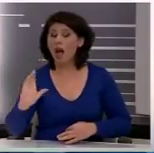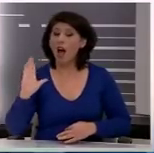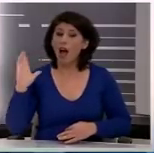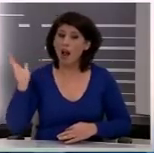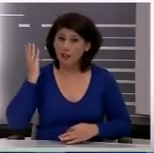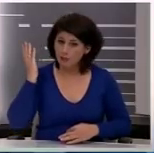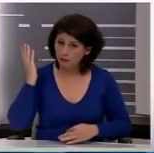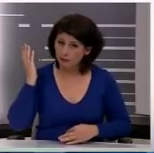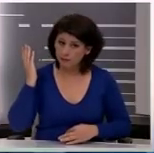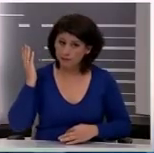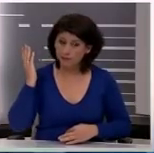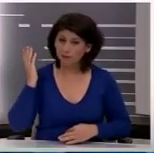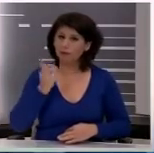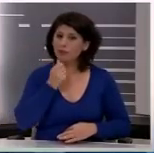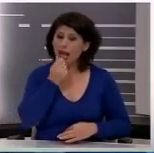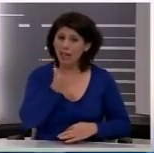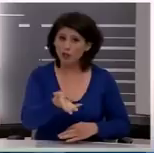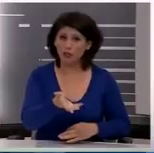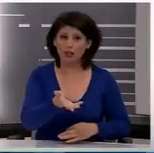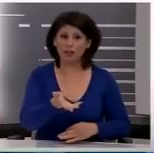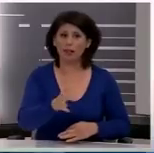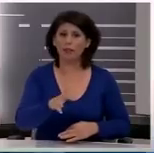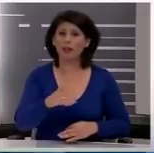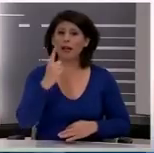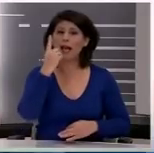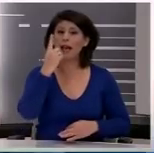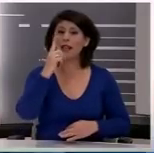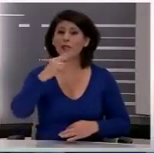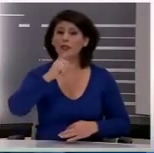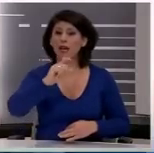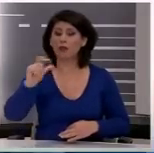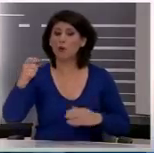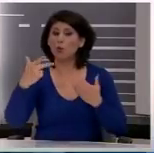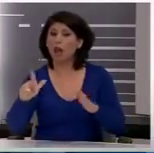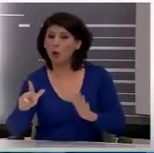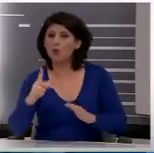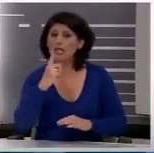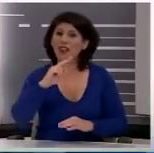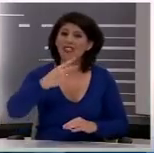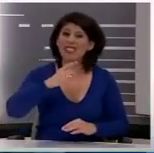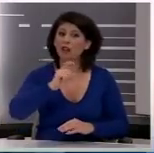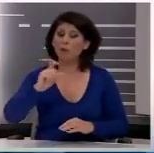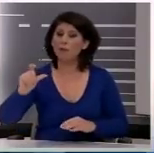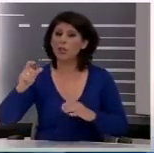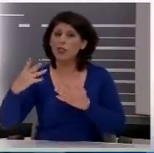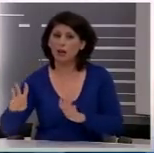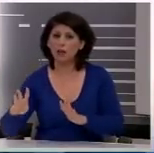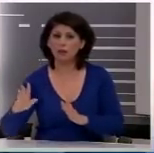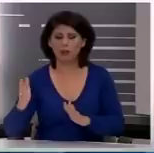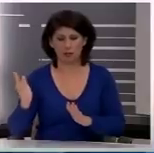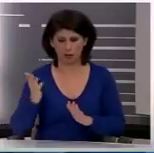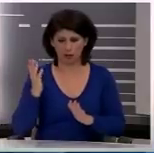αν η δαπάνη θα ήταν γύρω στο 1.800 ή στο 1.900. Όταν η δαπάνη έφτασε